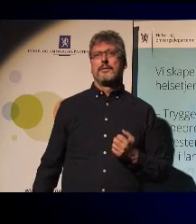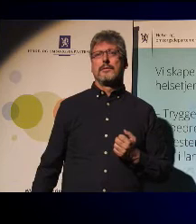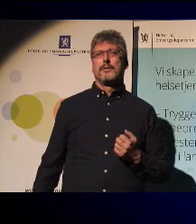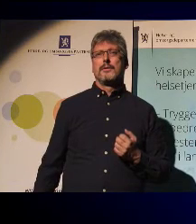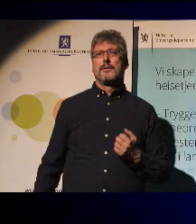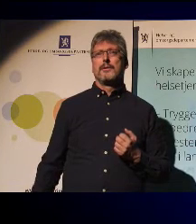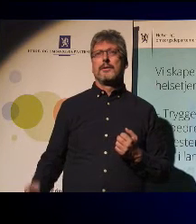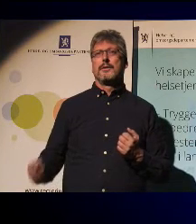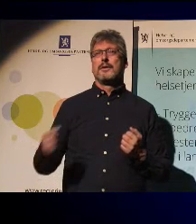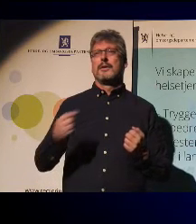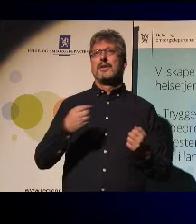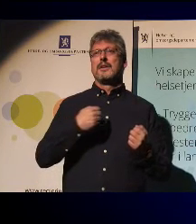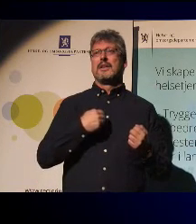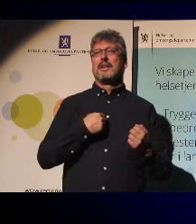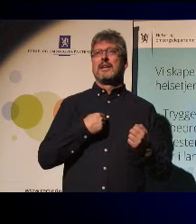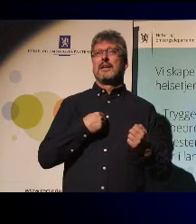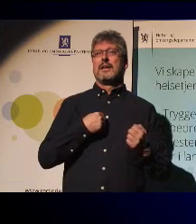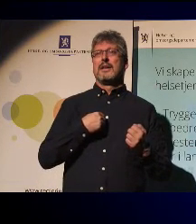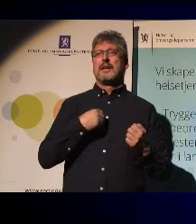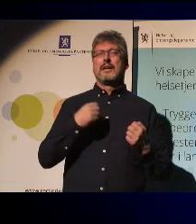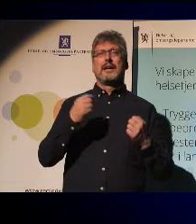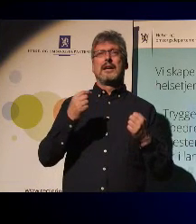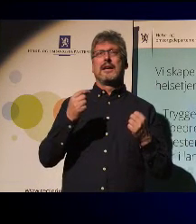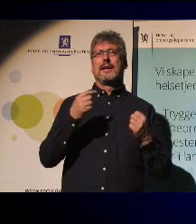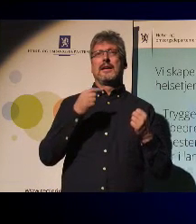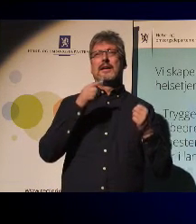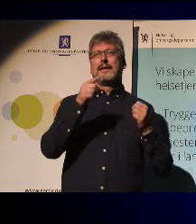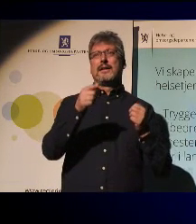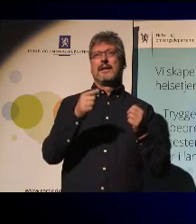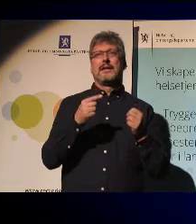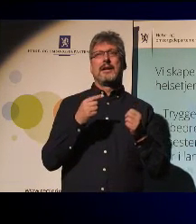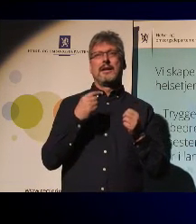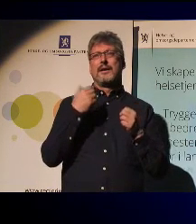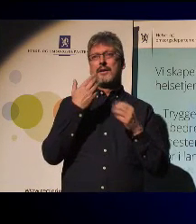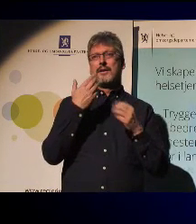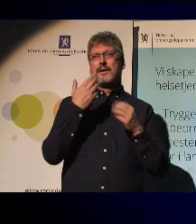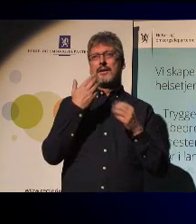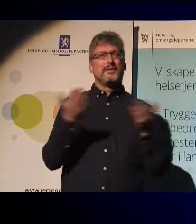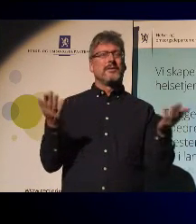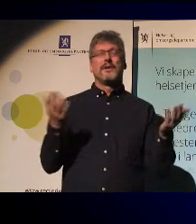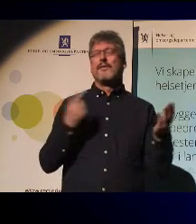betyg. Och jag minns det än idag, Tommy.